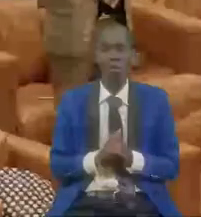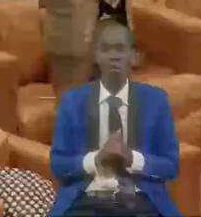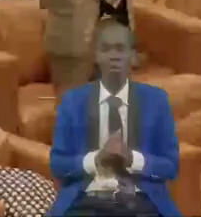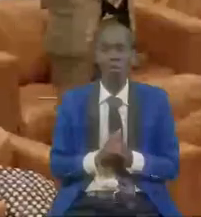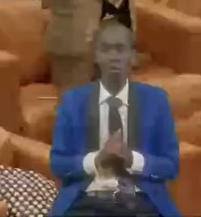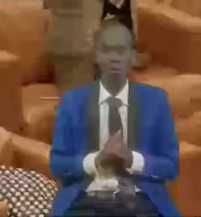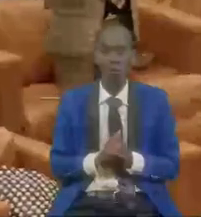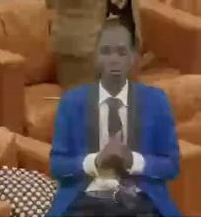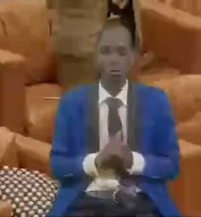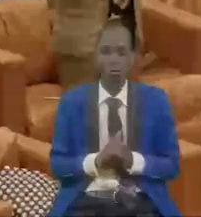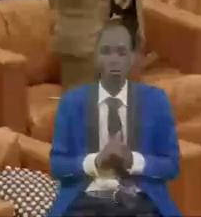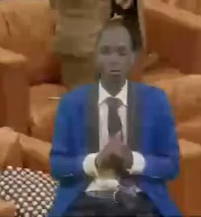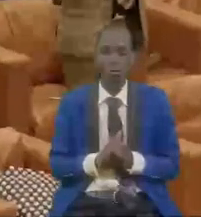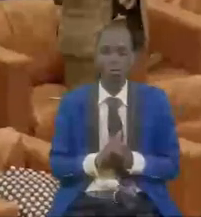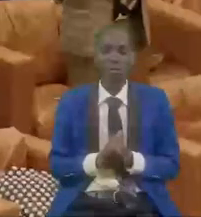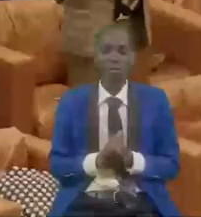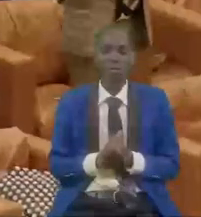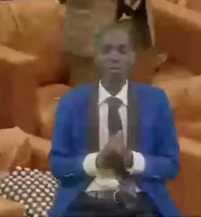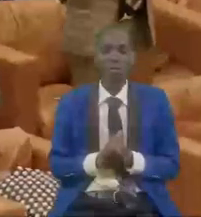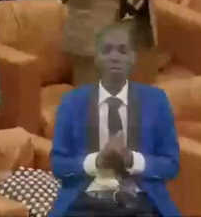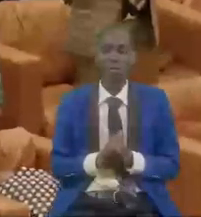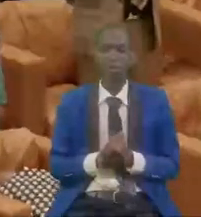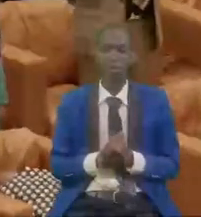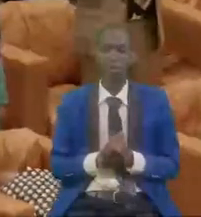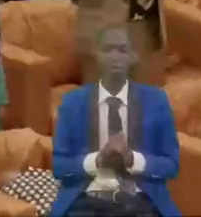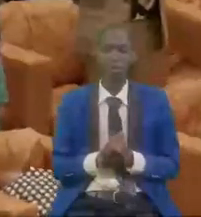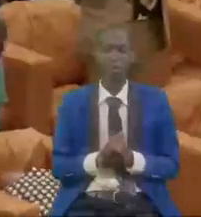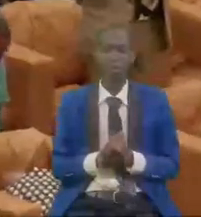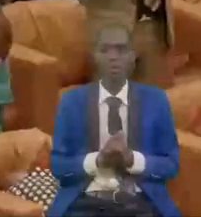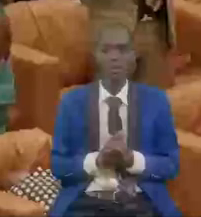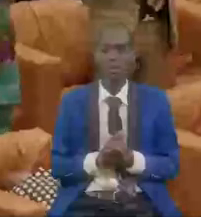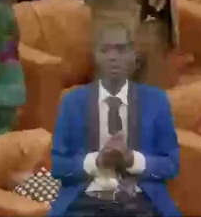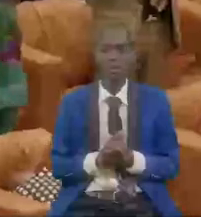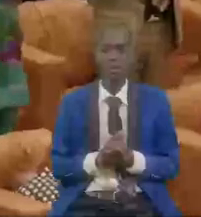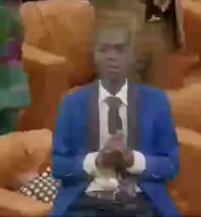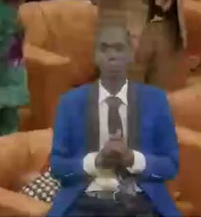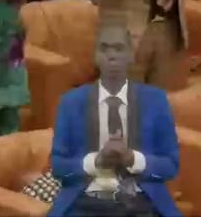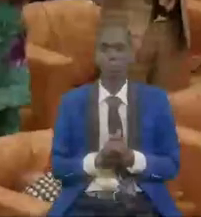Ceux qui se bornent à l'écouter,